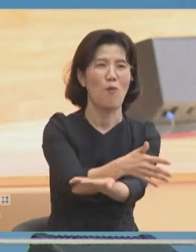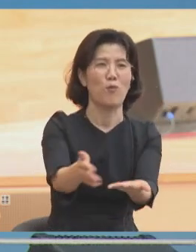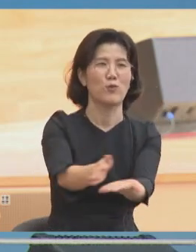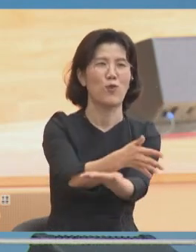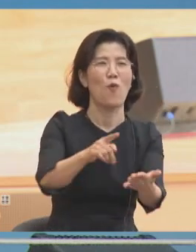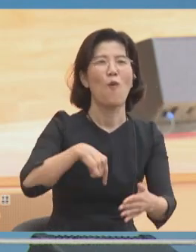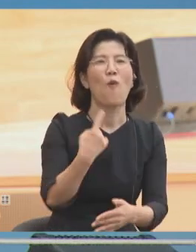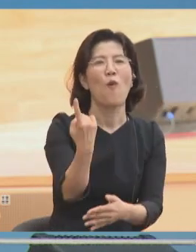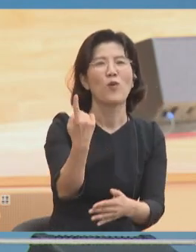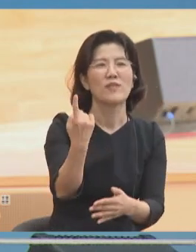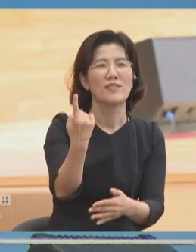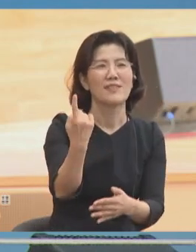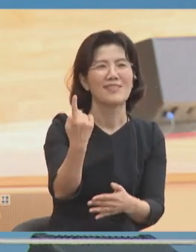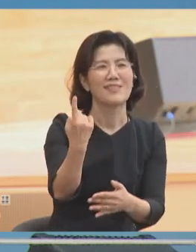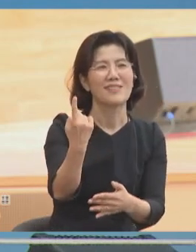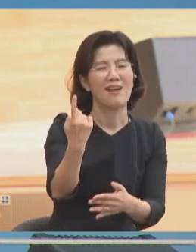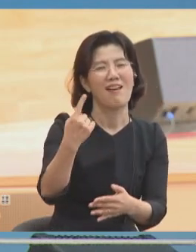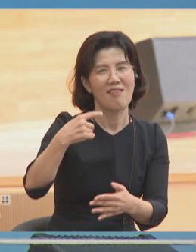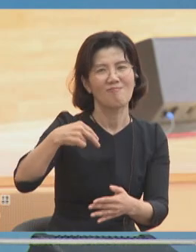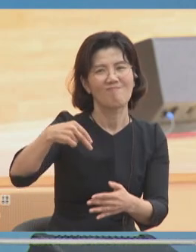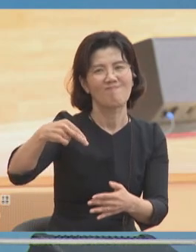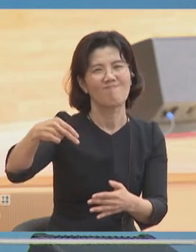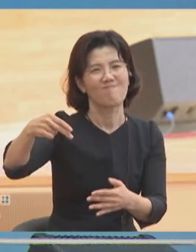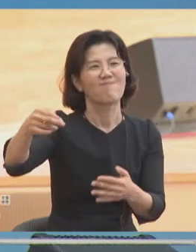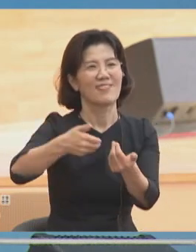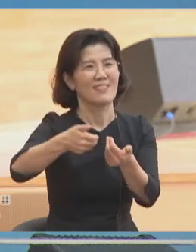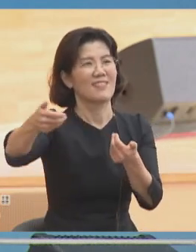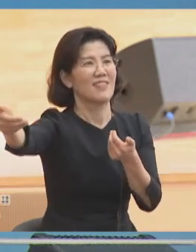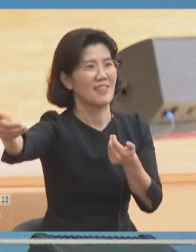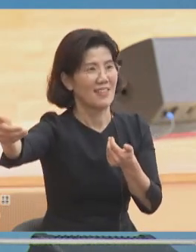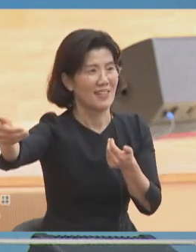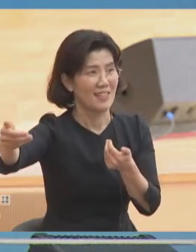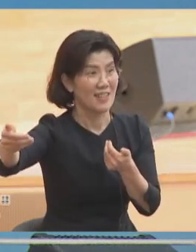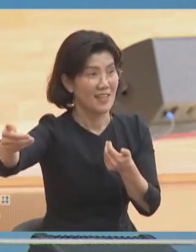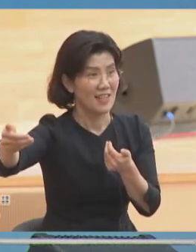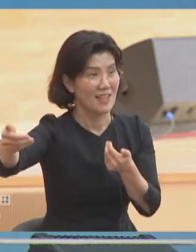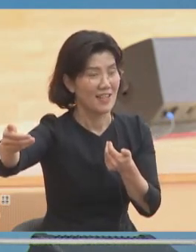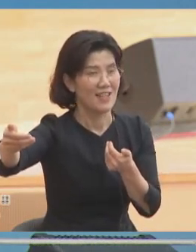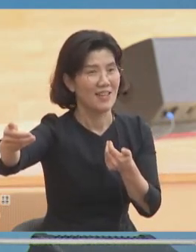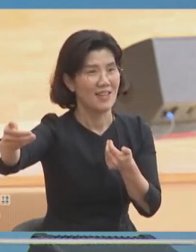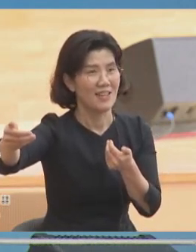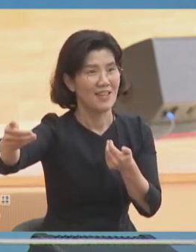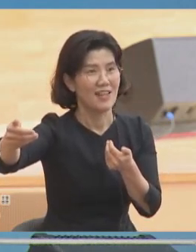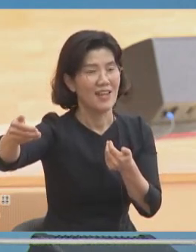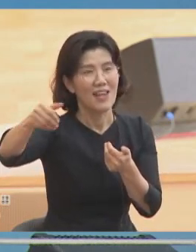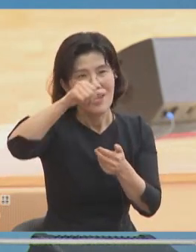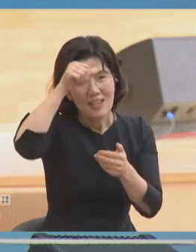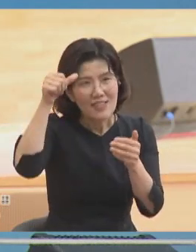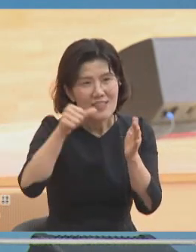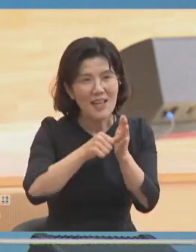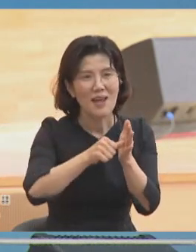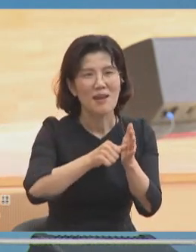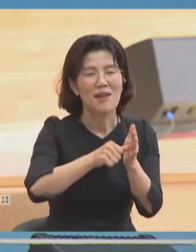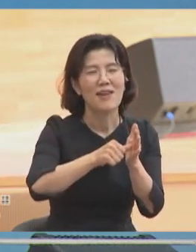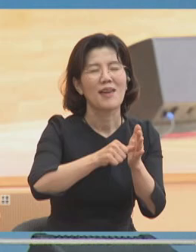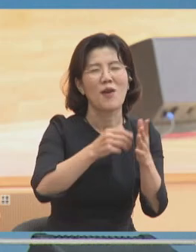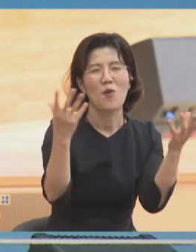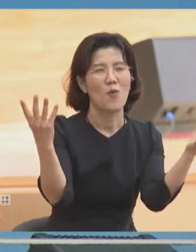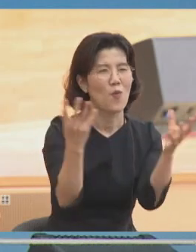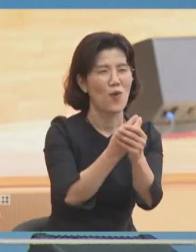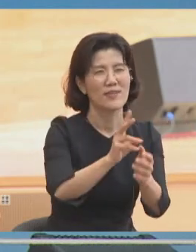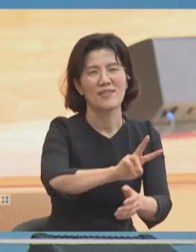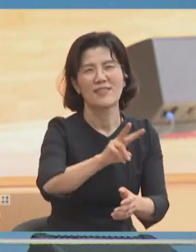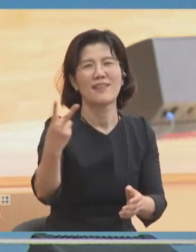홀로 그길을 떠나야만 했습니다 이렇게 야곱은 누리던 모든 것에서 떠나 인생이 180도 달라지게 되는이